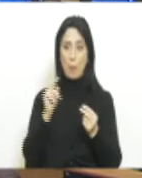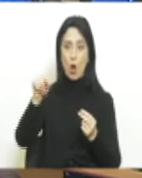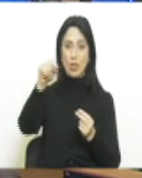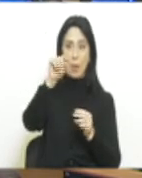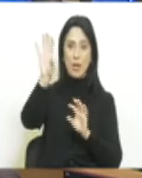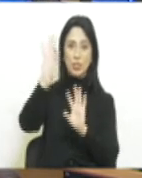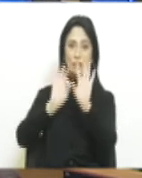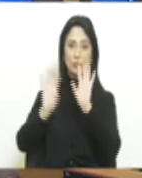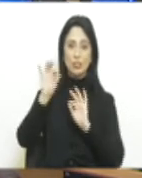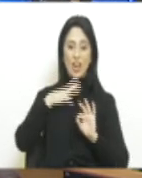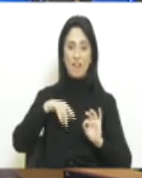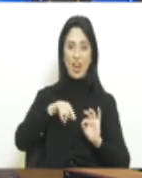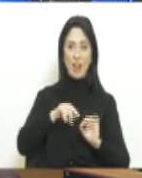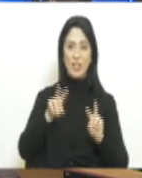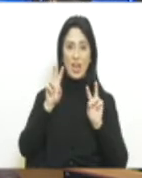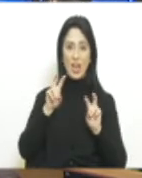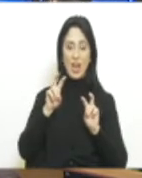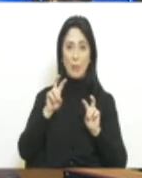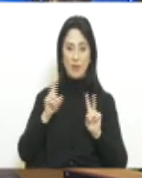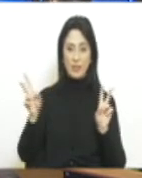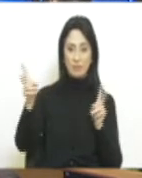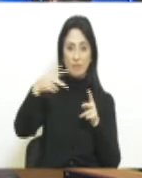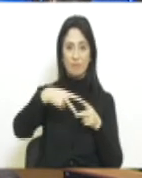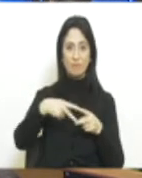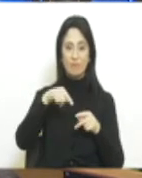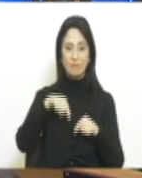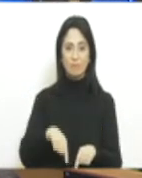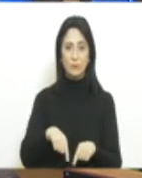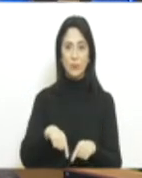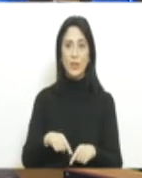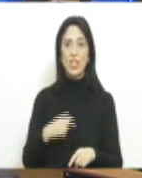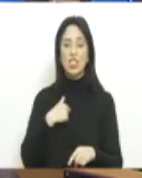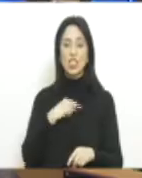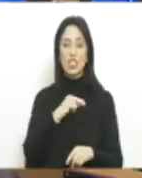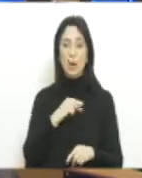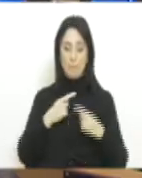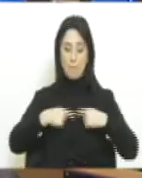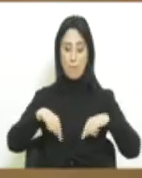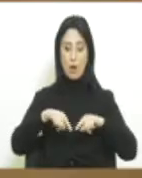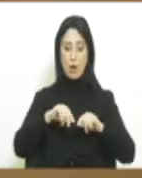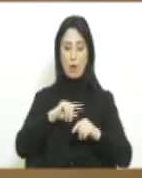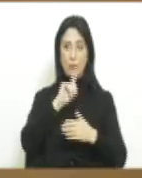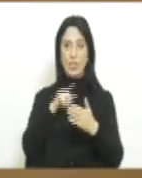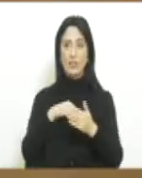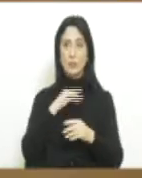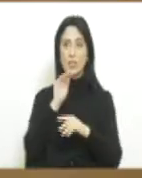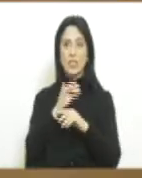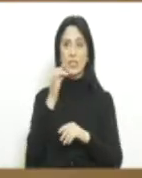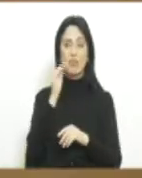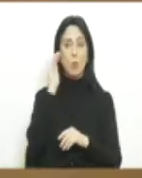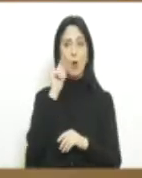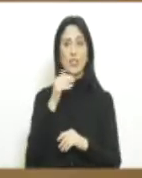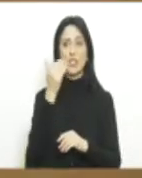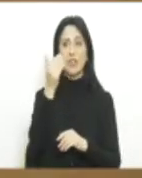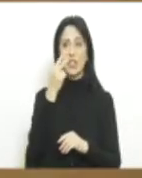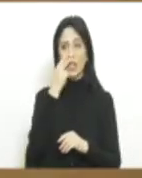შემოყვანა ქვეყანაში, ეგრეთ წოდებული China Plus ხედვის ნაწილში. ჩემ კოლეგის კითხვაზე დამატებით საინტერესოა მოვისმინოთ